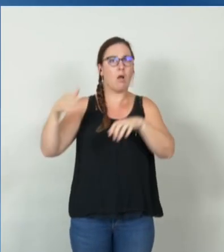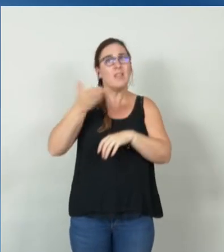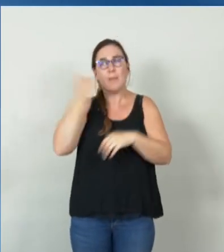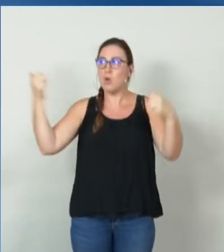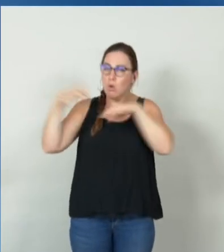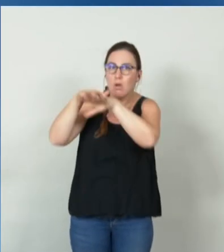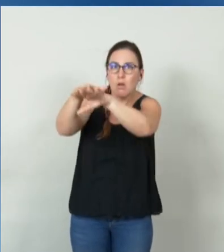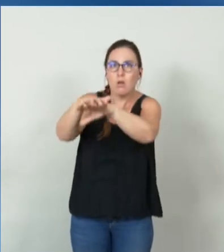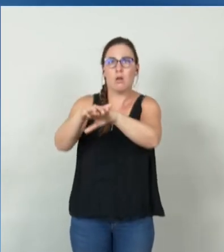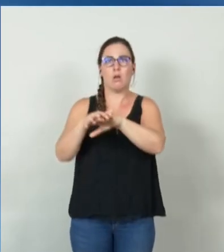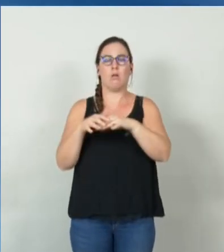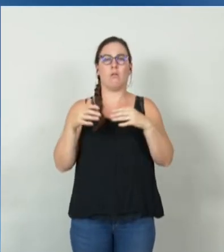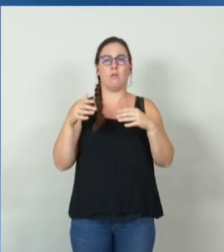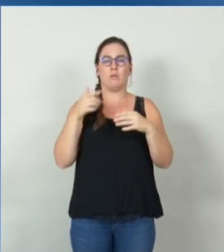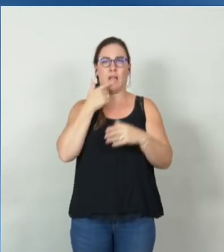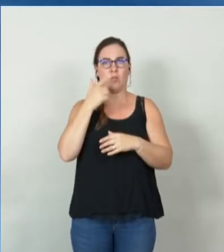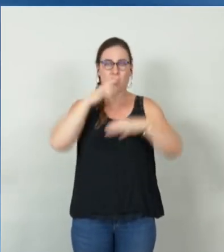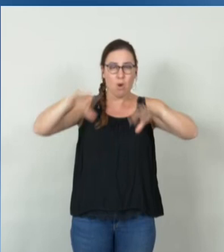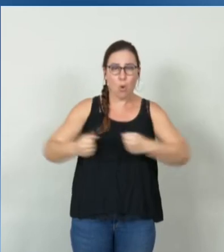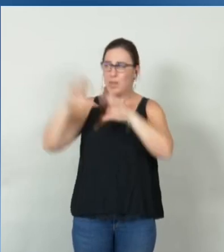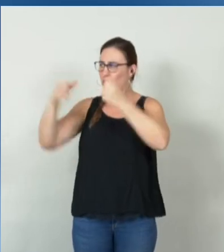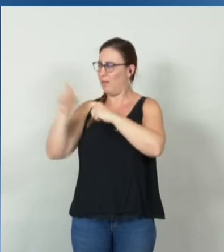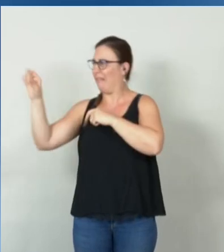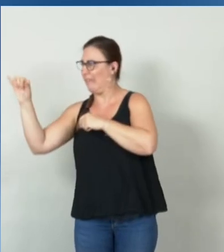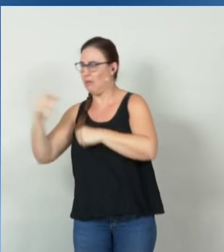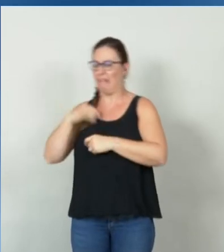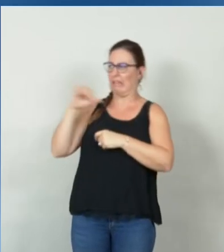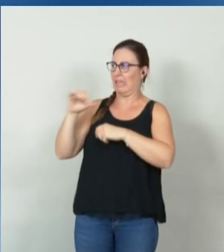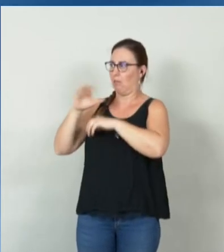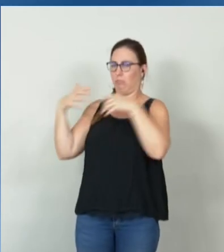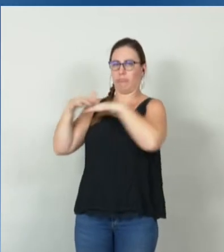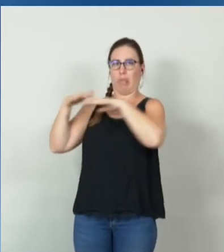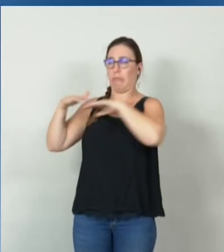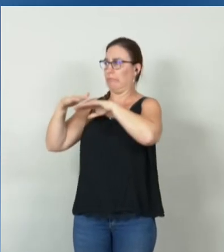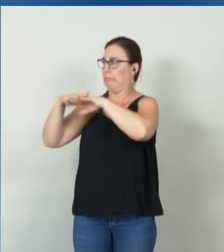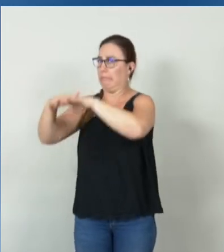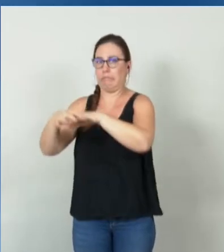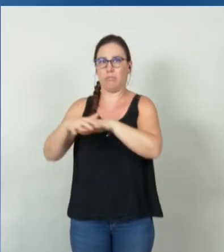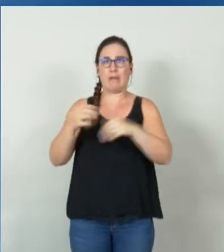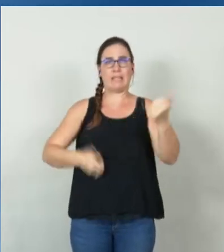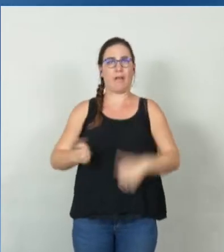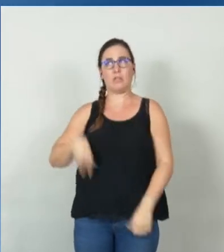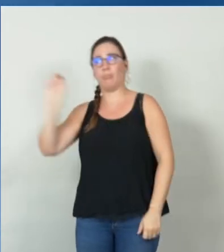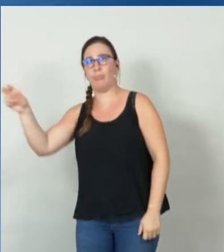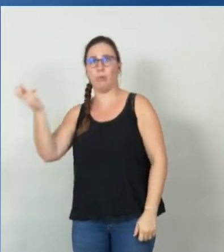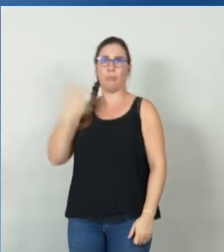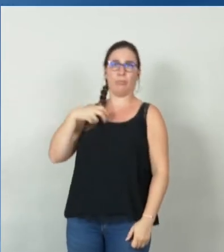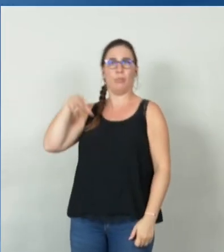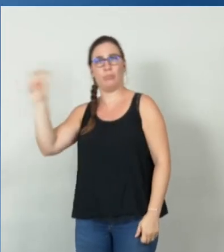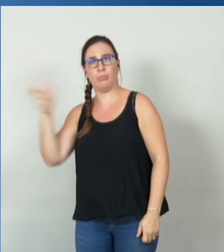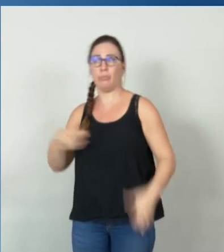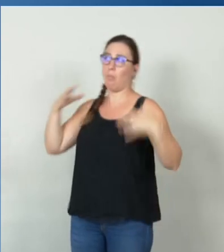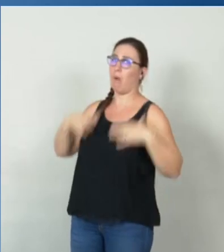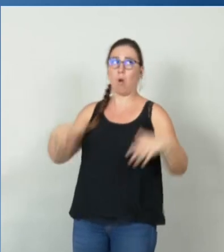inextricable des compétences le cumul des services qui se renvoie la balle d'une collectivité à l'autre